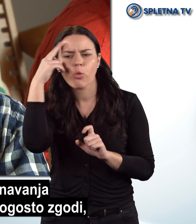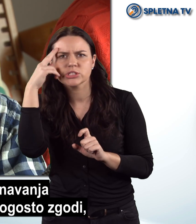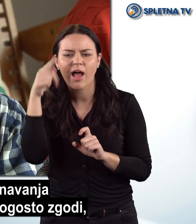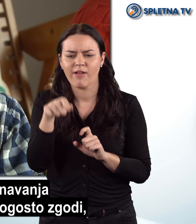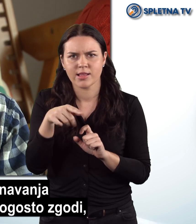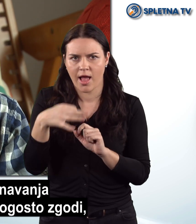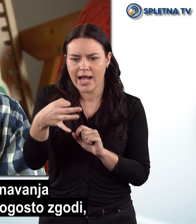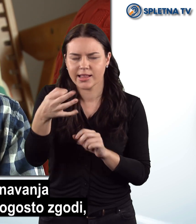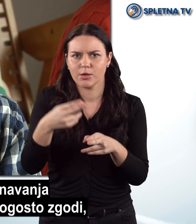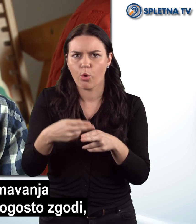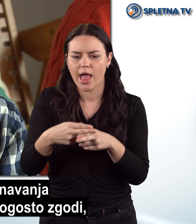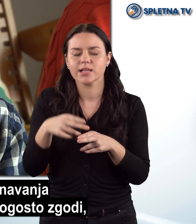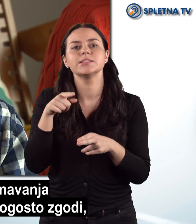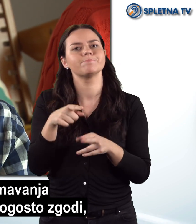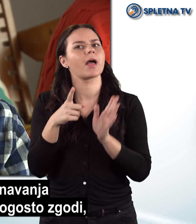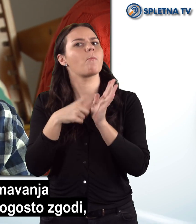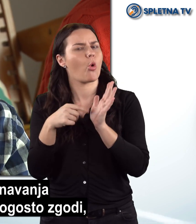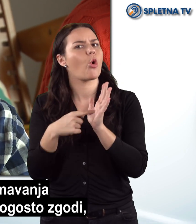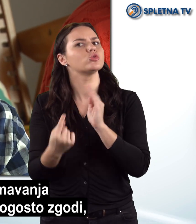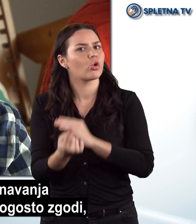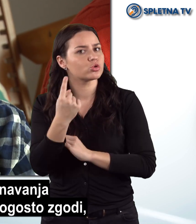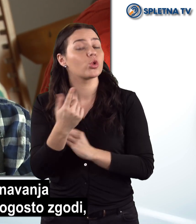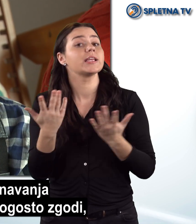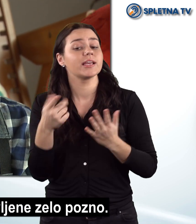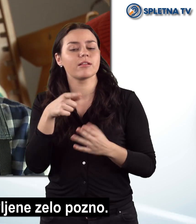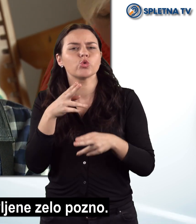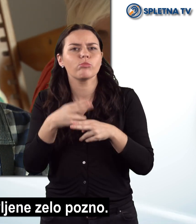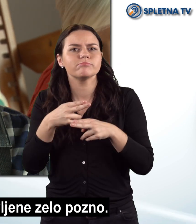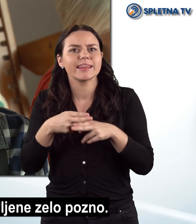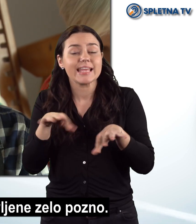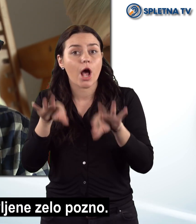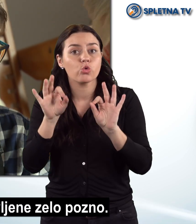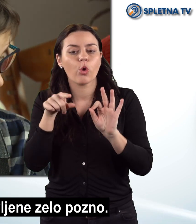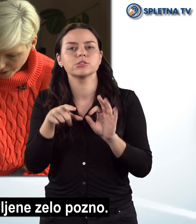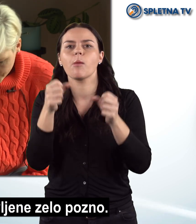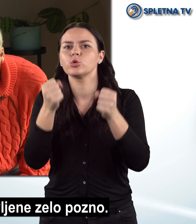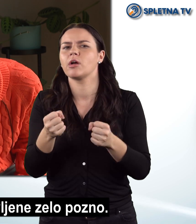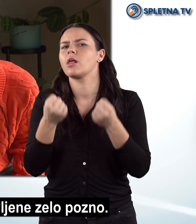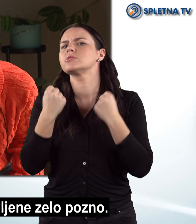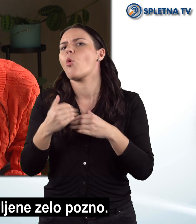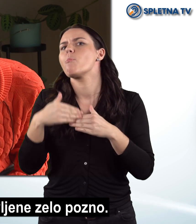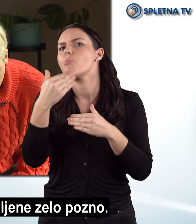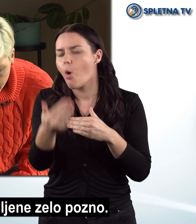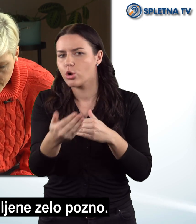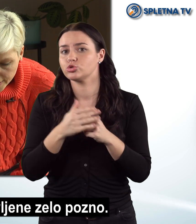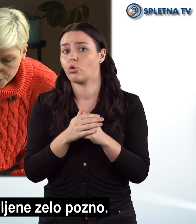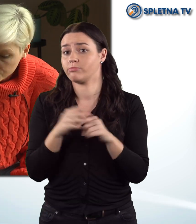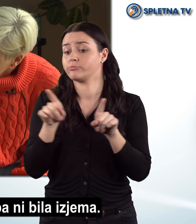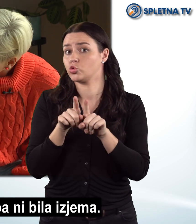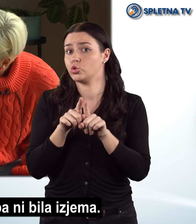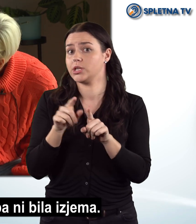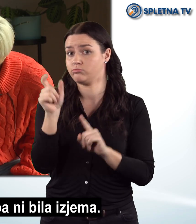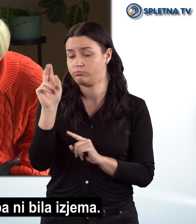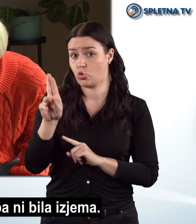Zaradi nepoznavanja redkih bolezni se pogosto zgodi, da so diagnoze postavljene zelo pozno. Tudi